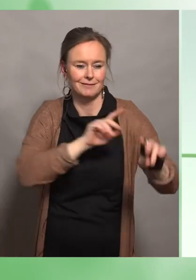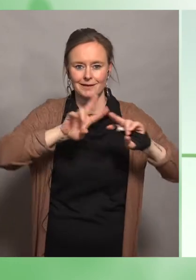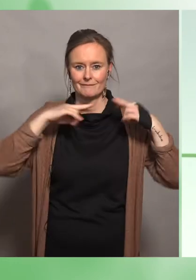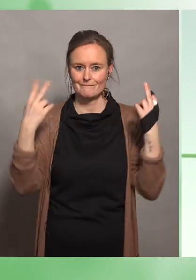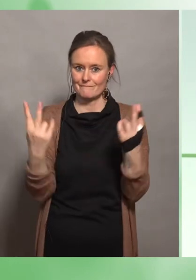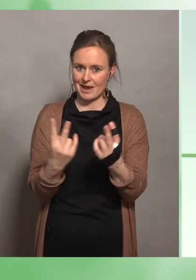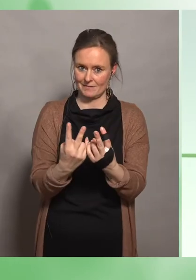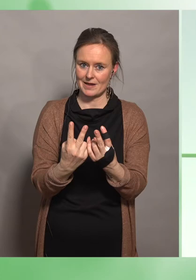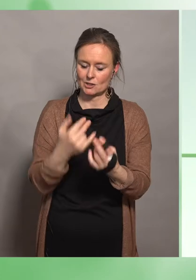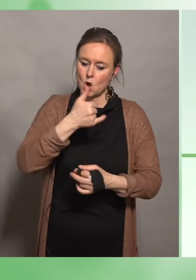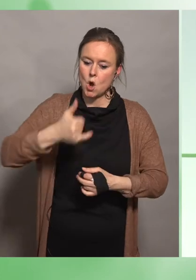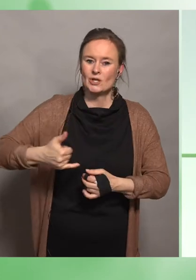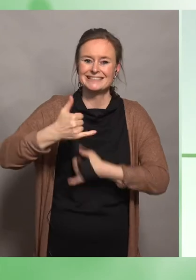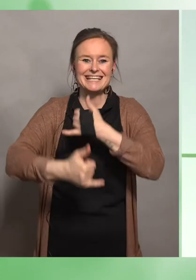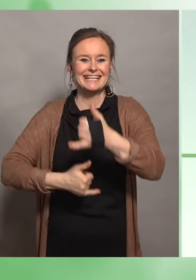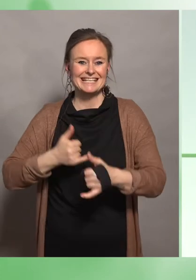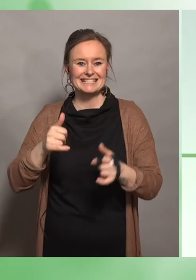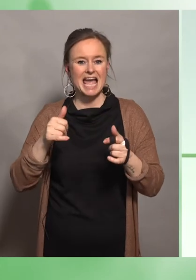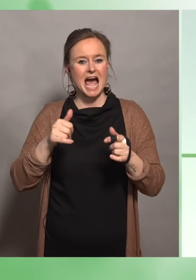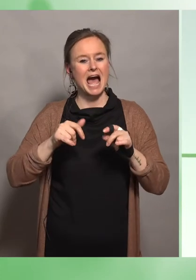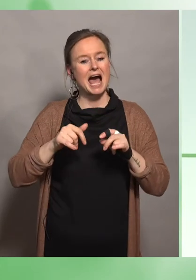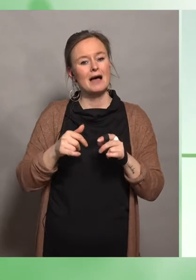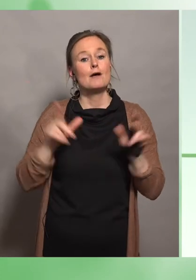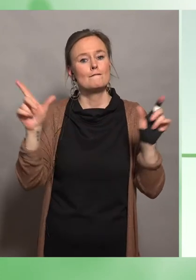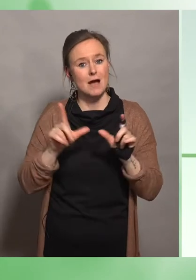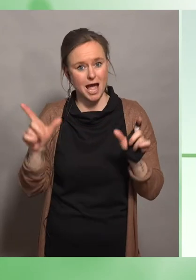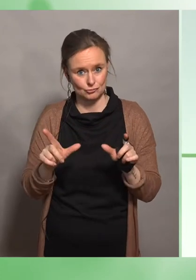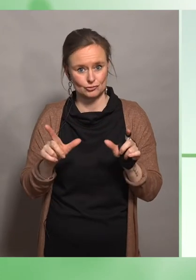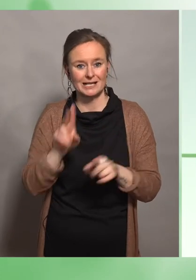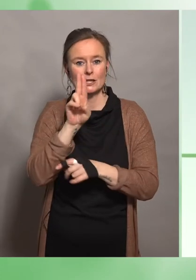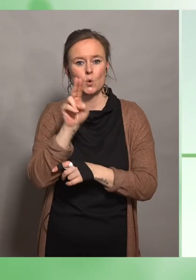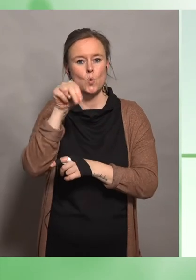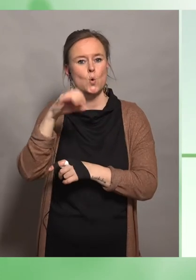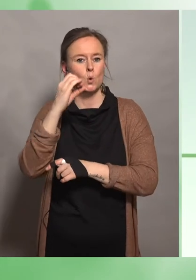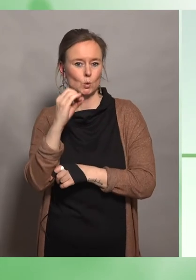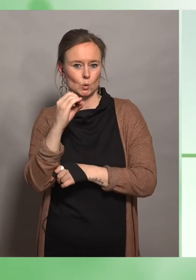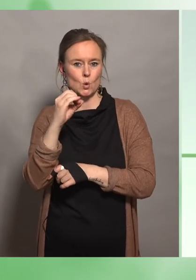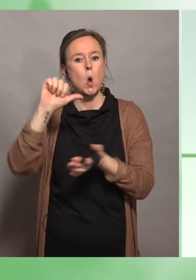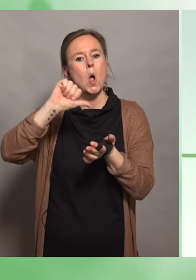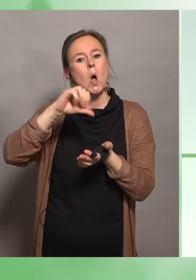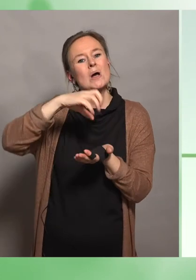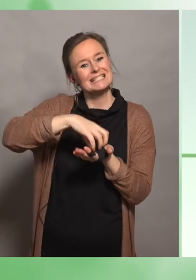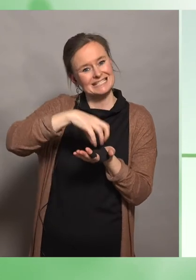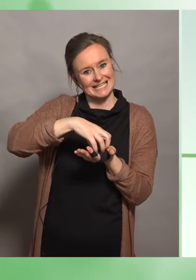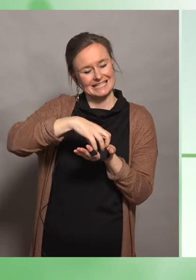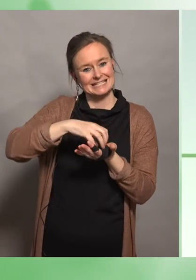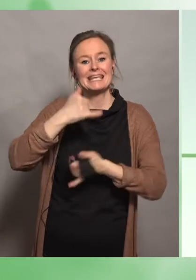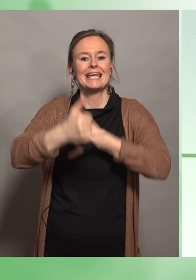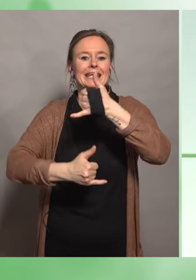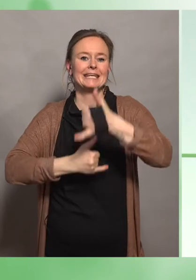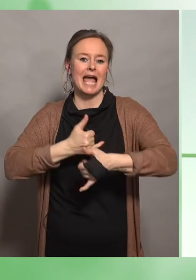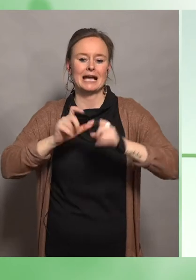wir veranstalten jedes Jahr in der UNO-City unsere Jahreskonferenz zu einem speziellen Thema. Dieses Jahr war